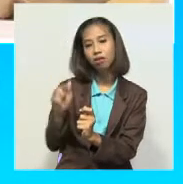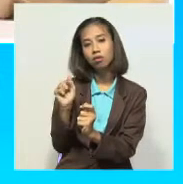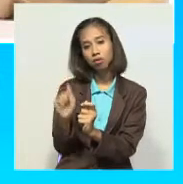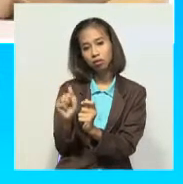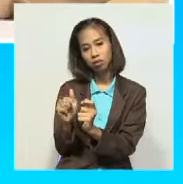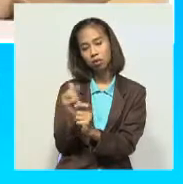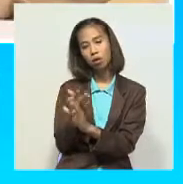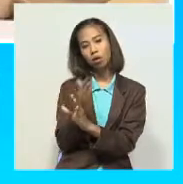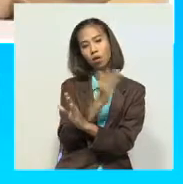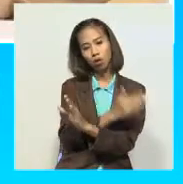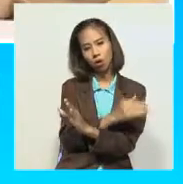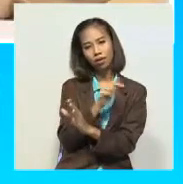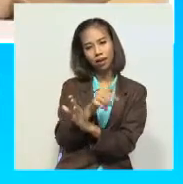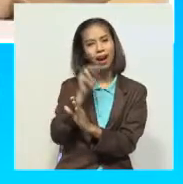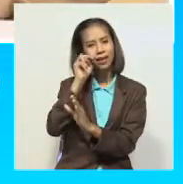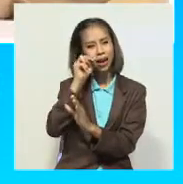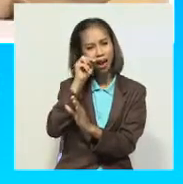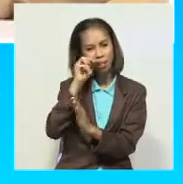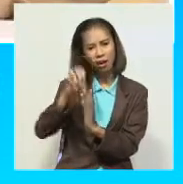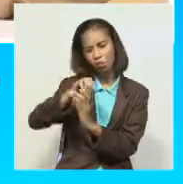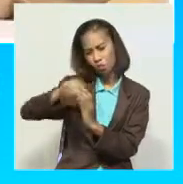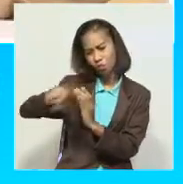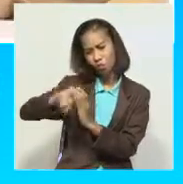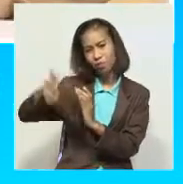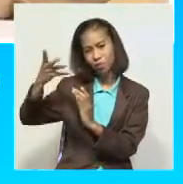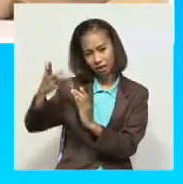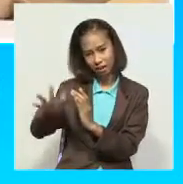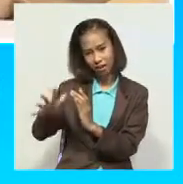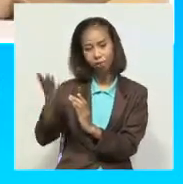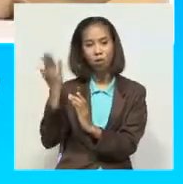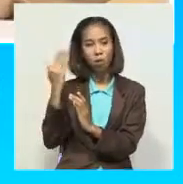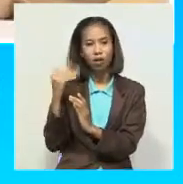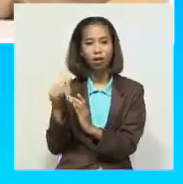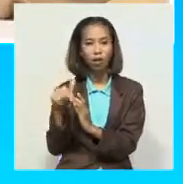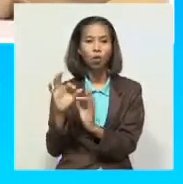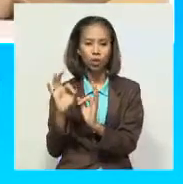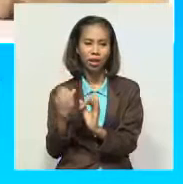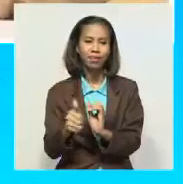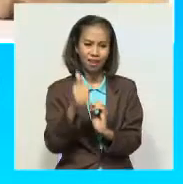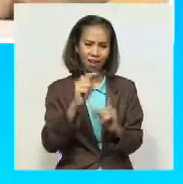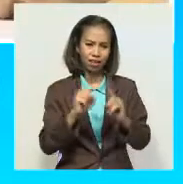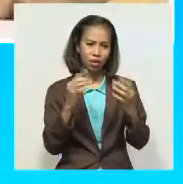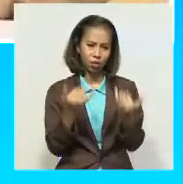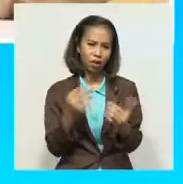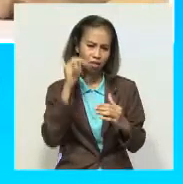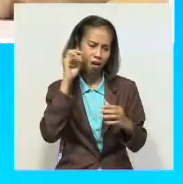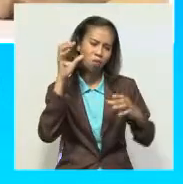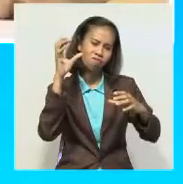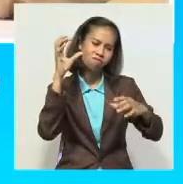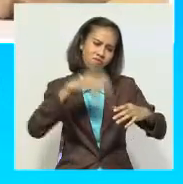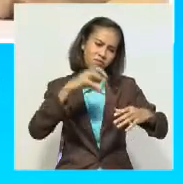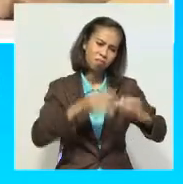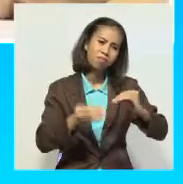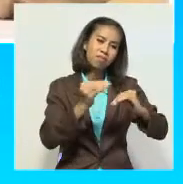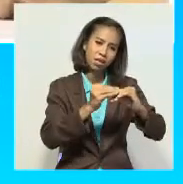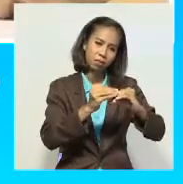ากที่ก่อนหน้านี้เราอัดน้ำคล่องไปแล้วมาแล้วเนี่ยมันก็แต่ก่อนหน้านี้เรารับได้อยู่แต่ตอนนี้น้ำมันสูงขึ้นอีกการอัดมันก็เหมือนกับค่อนข้าง